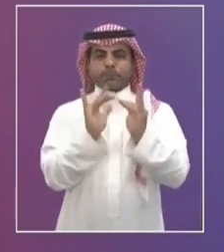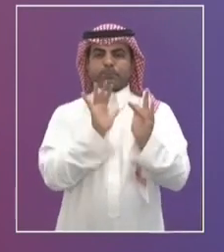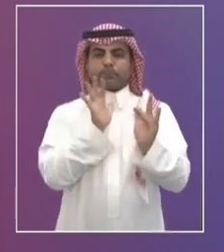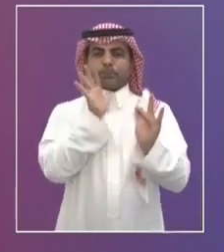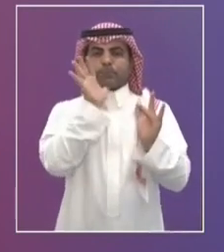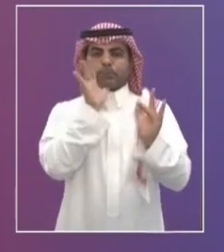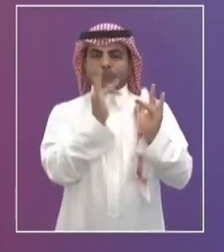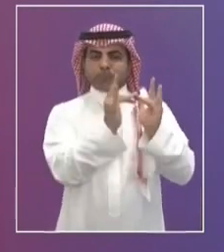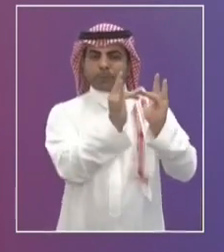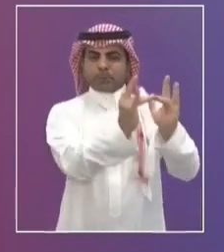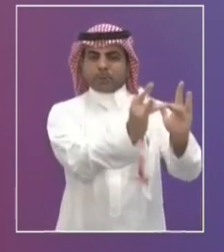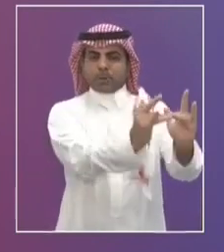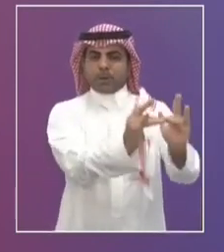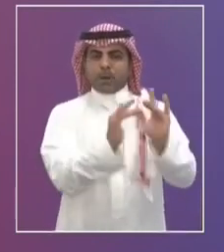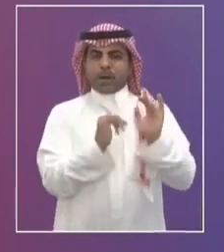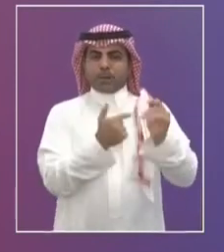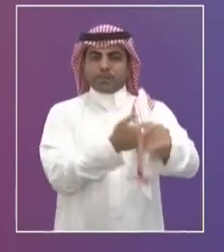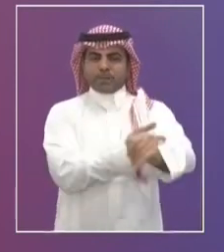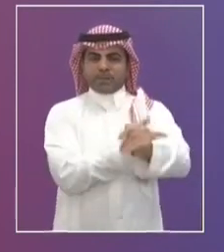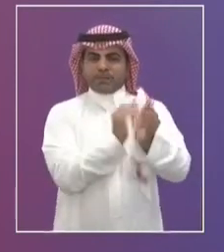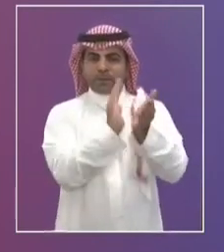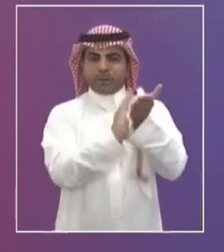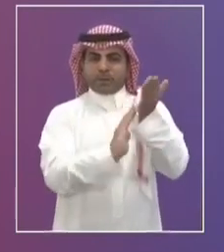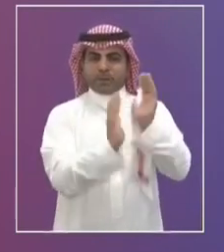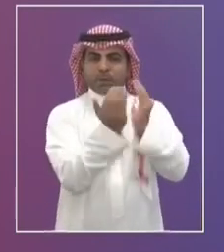داخل العنايات المركزة،